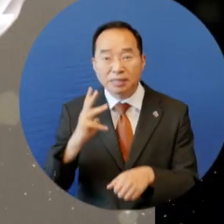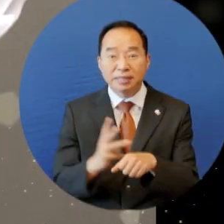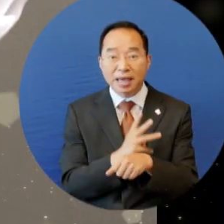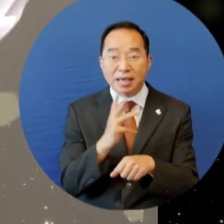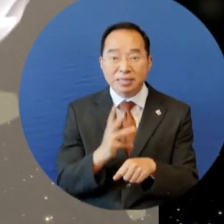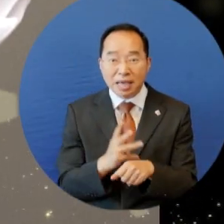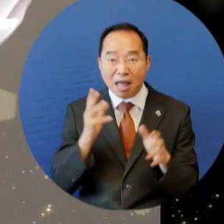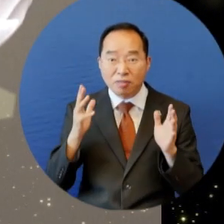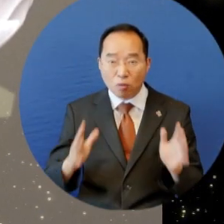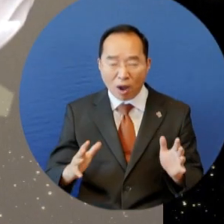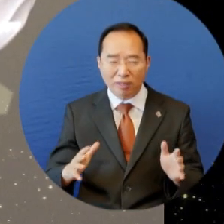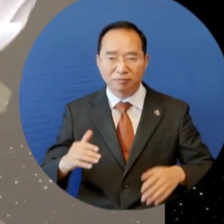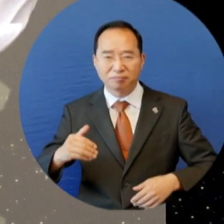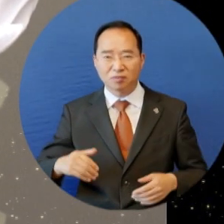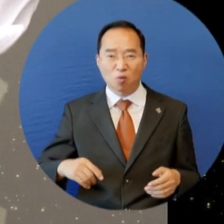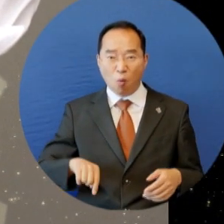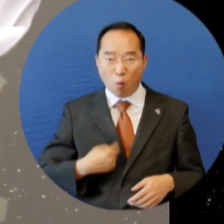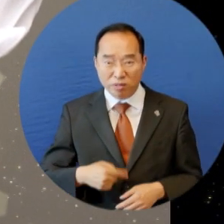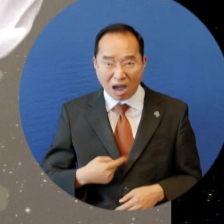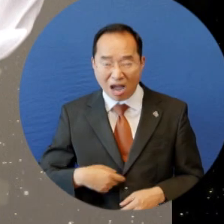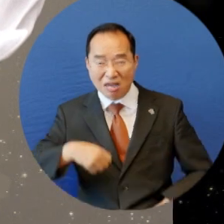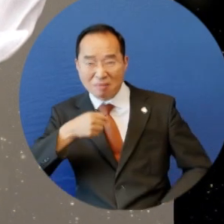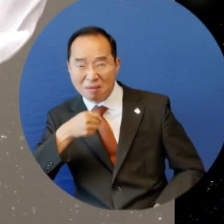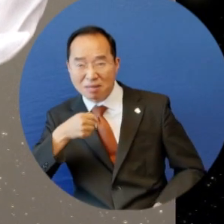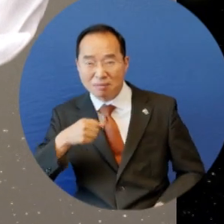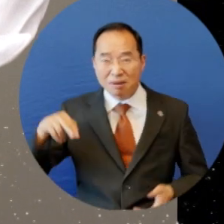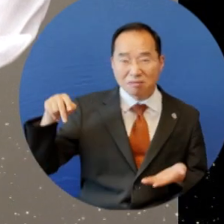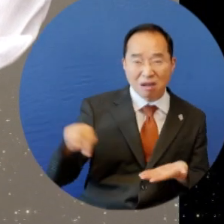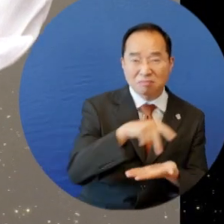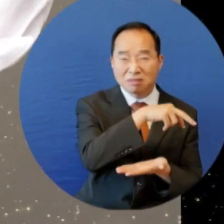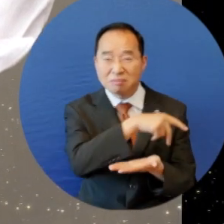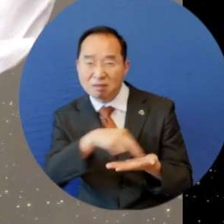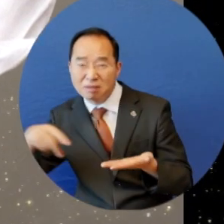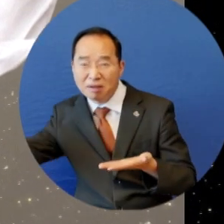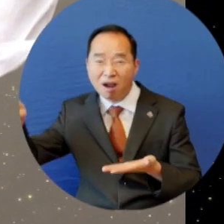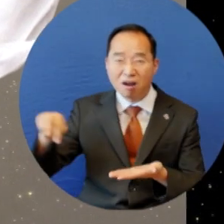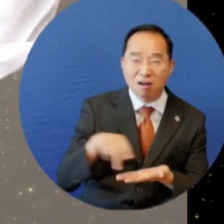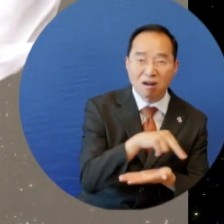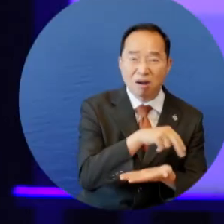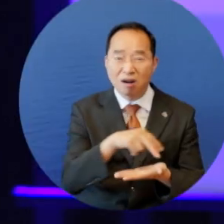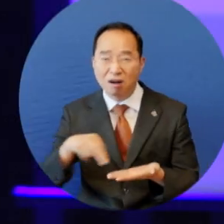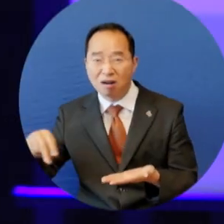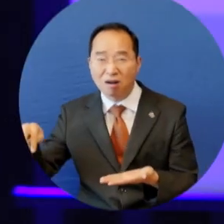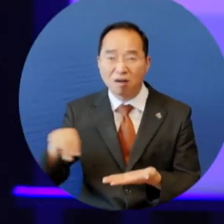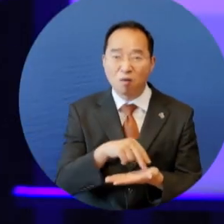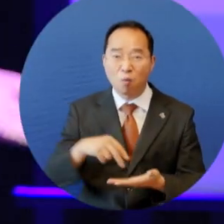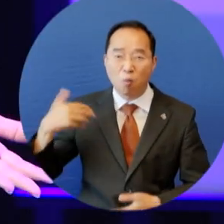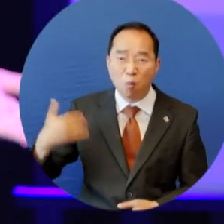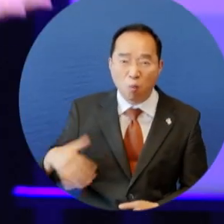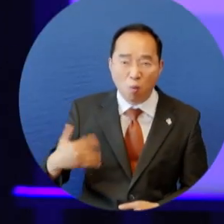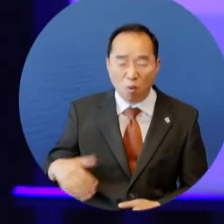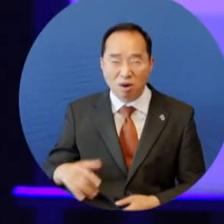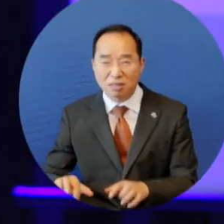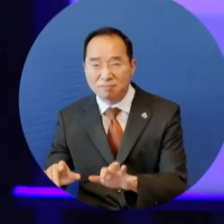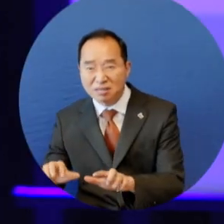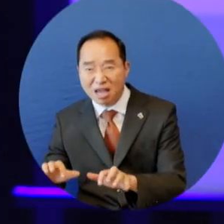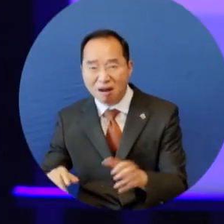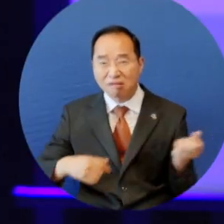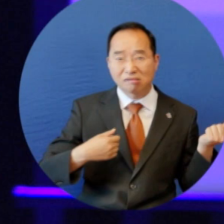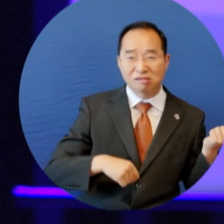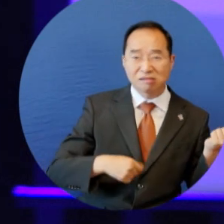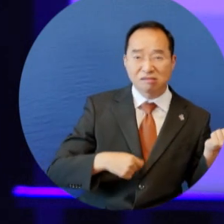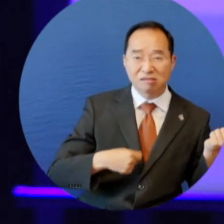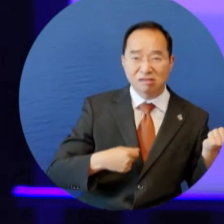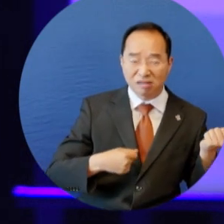봤는데 한 3시간 동안 게스트 없이 그분 혼자 무대를 막 뛰어다니세요. 업라이트 피아노, 어쿠스틱